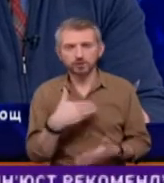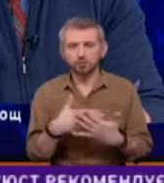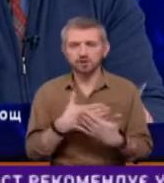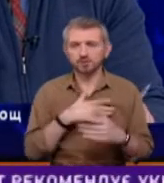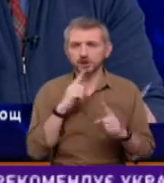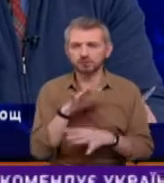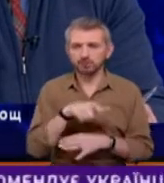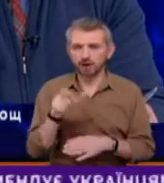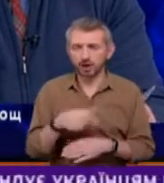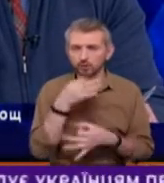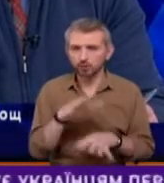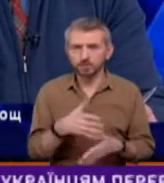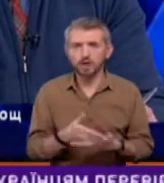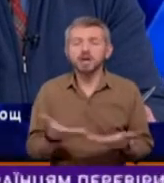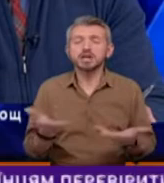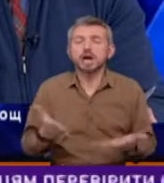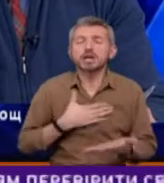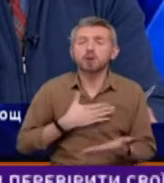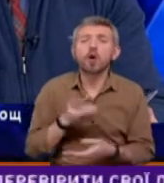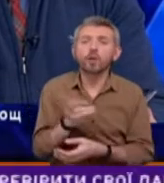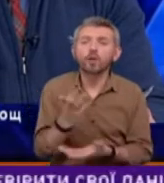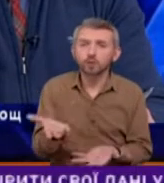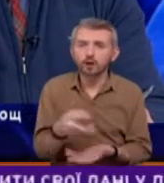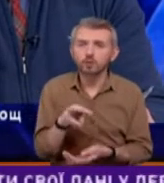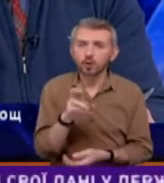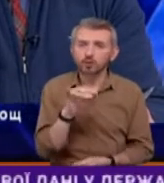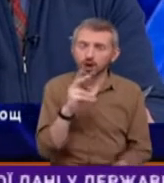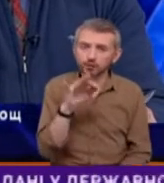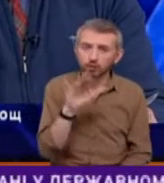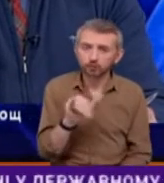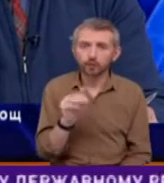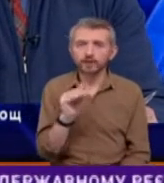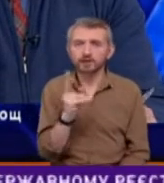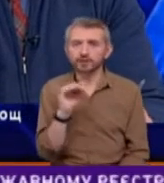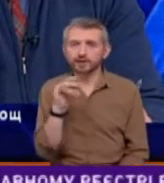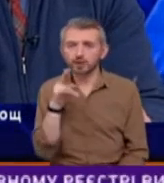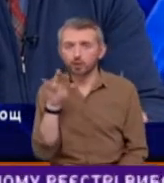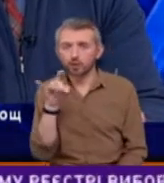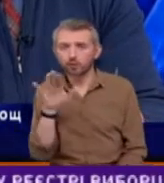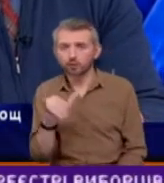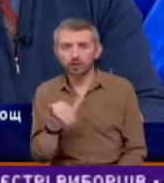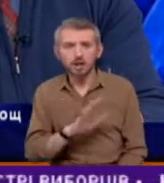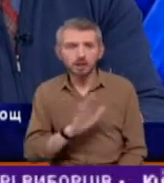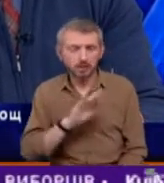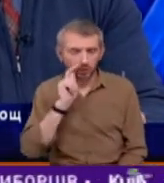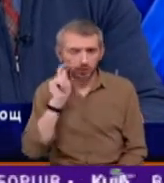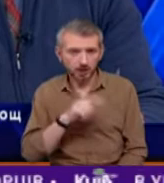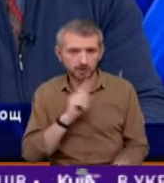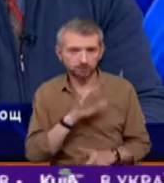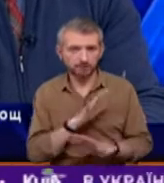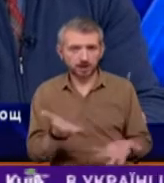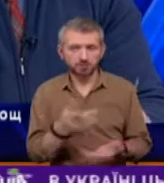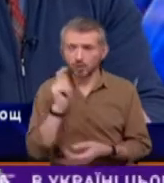співакам, любим... Яким нашим? Та я ж питаю, яким нашим? Миколі Баскову, Філіпу Кіркорову? Ні, українським